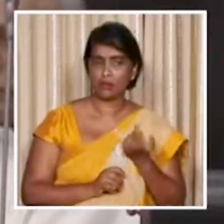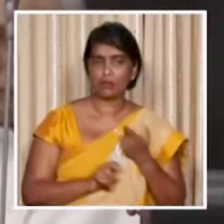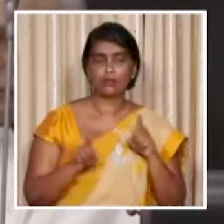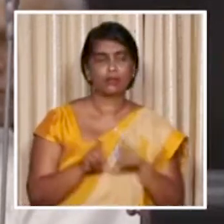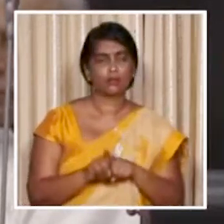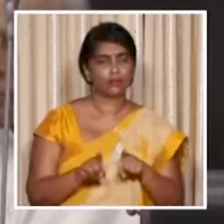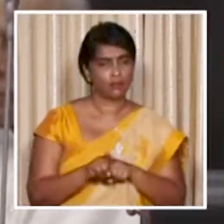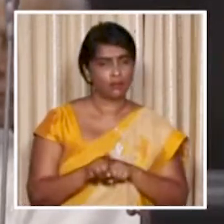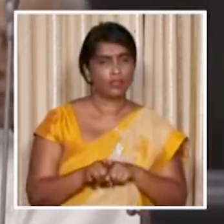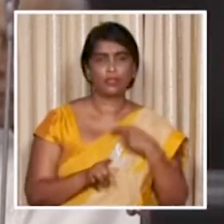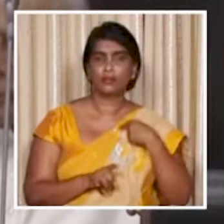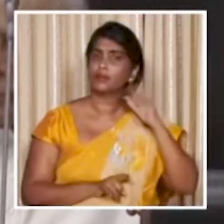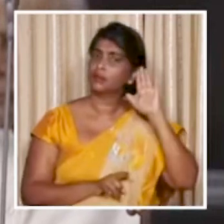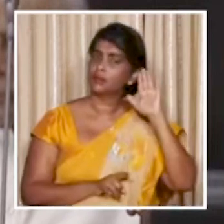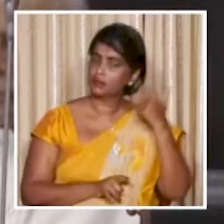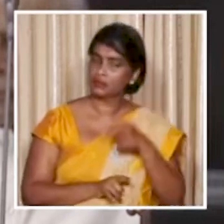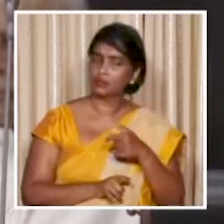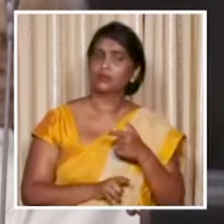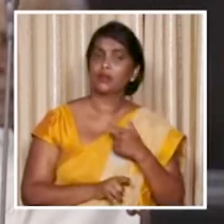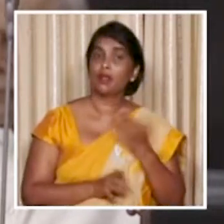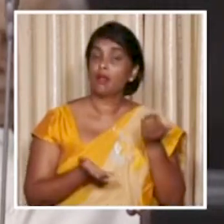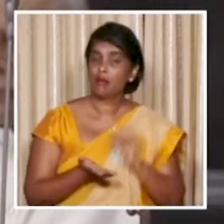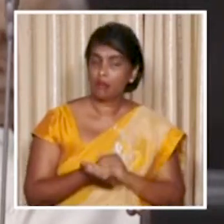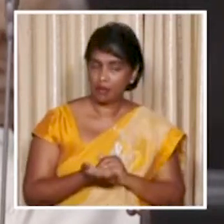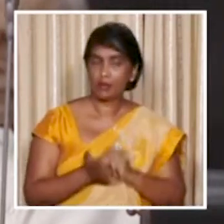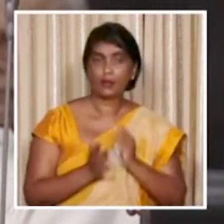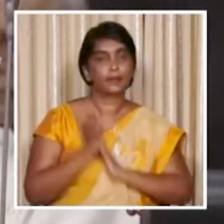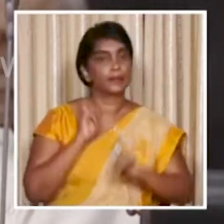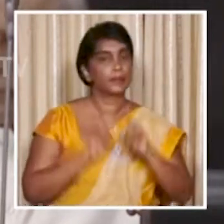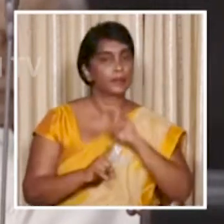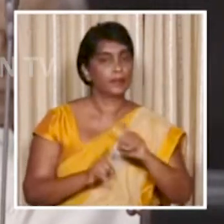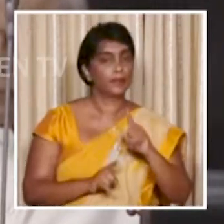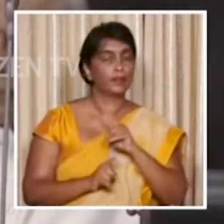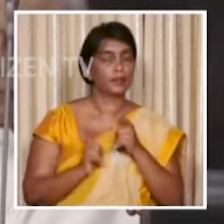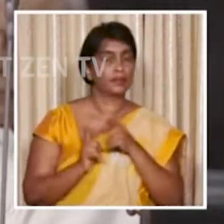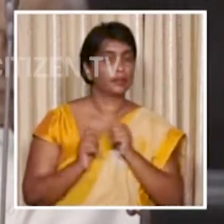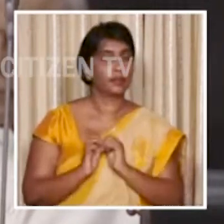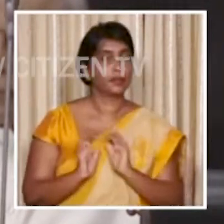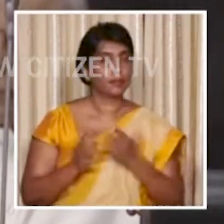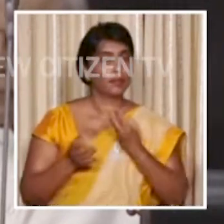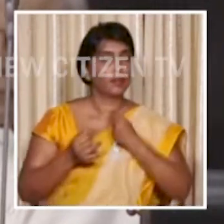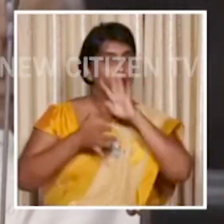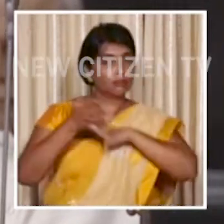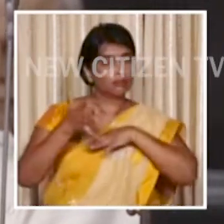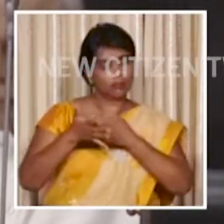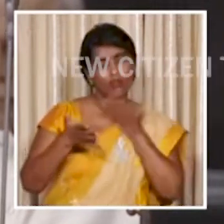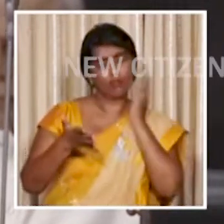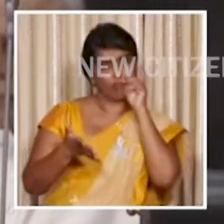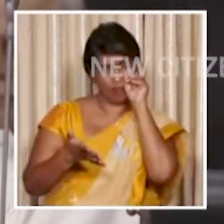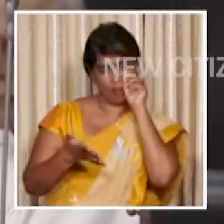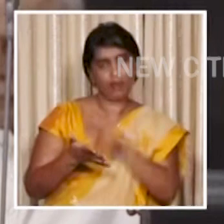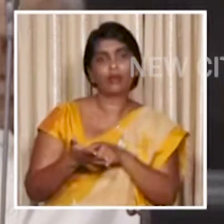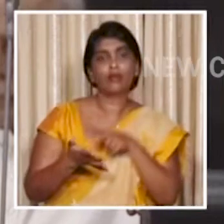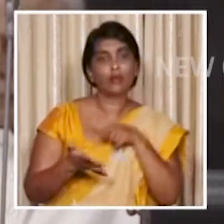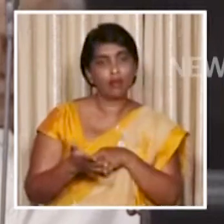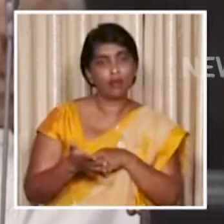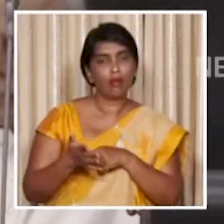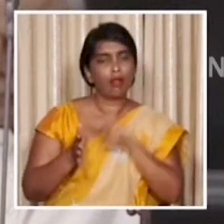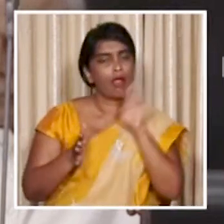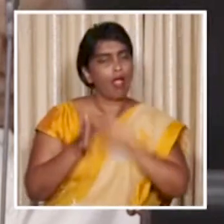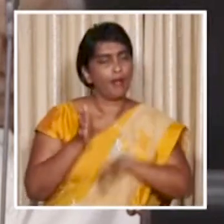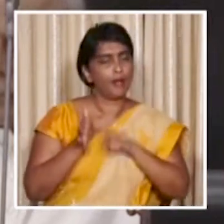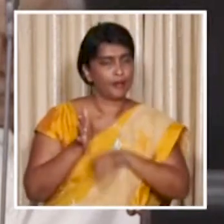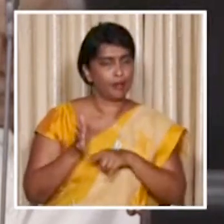නිසා විශේෂයෙන්ම ආපහු අමාත්‍යාංශයෙන් ආරම්භ කළා තියෙනවා මේ එස්තමෙන්තු දිහා බලන්න මෙයා අඩු කළා